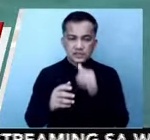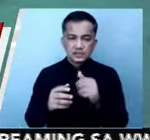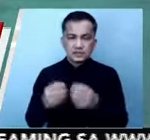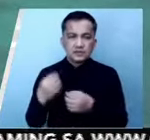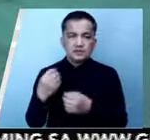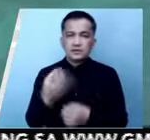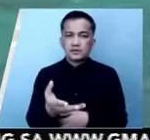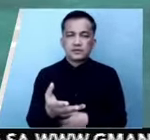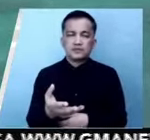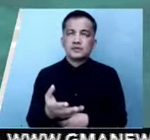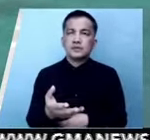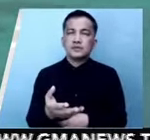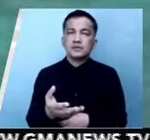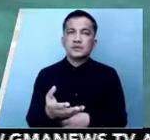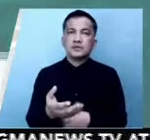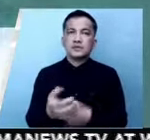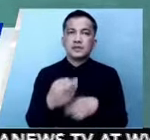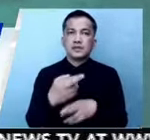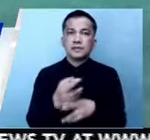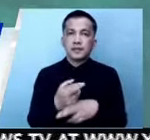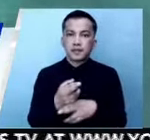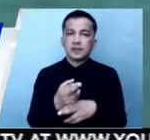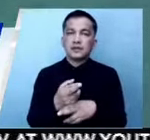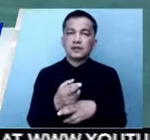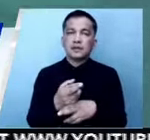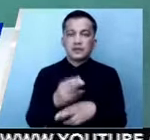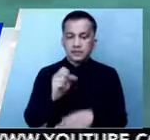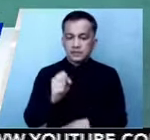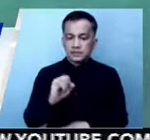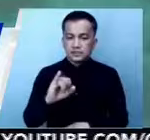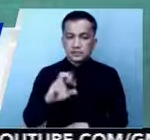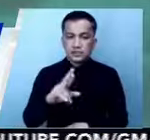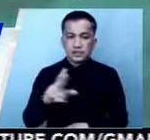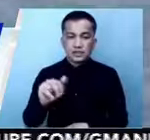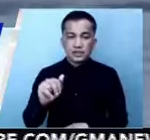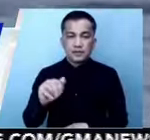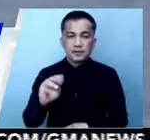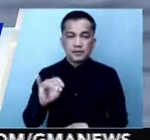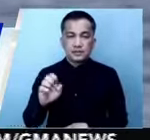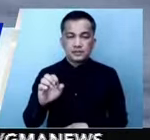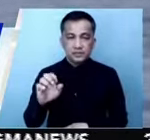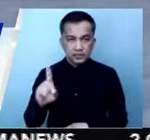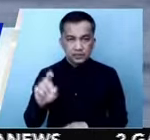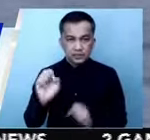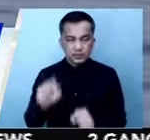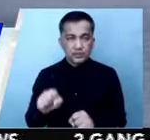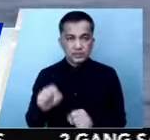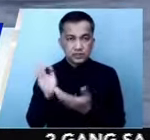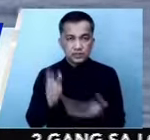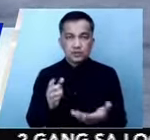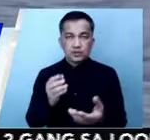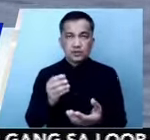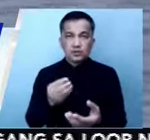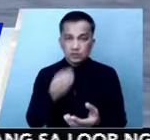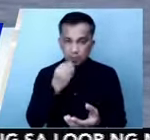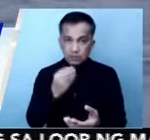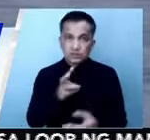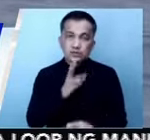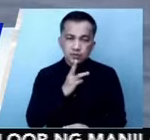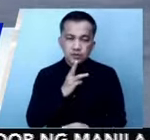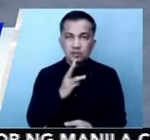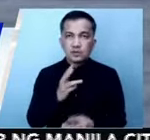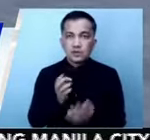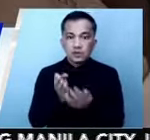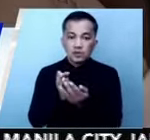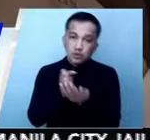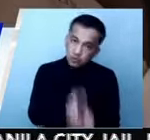hindi natin i-repair ang Sierra Madre. Ang pwede dalhin lang doon, tubig at pagkain. Eh, lulubog yun.